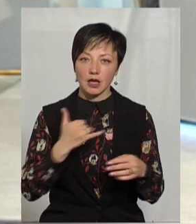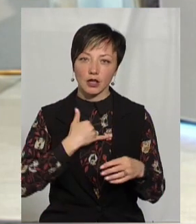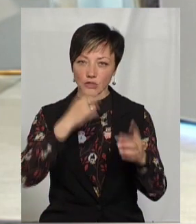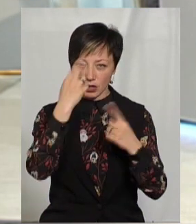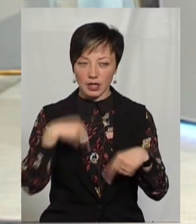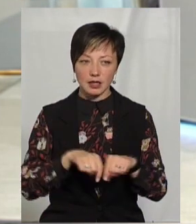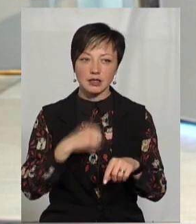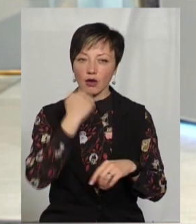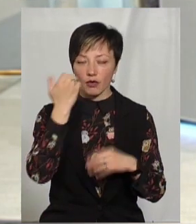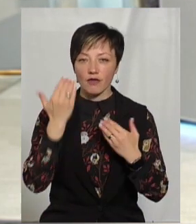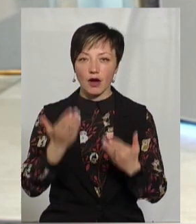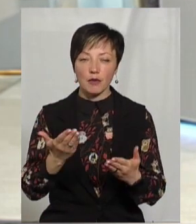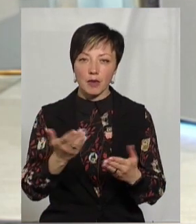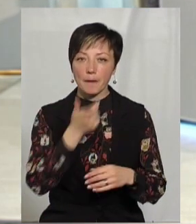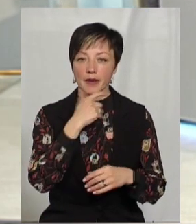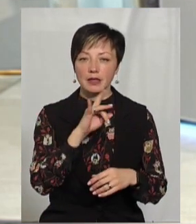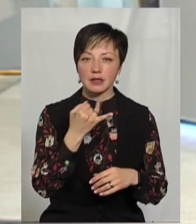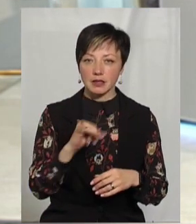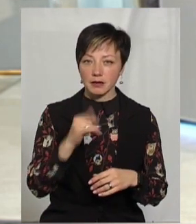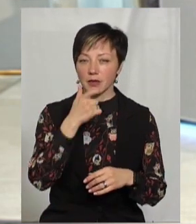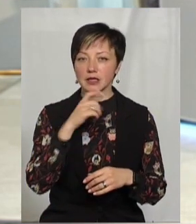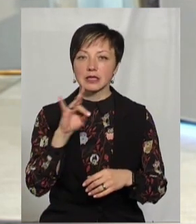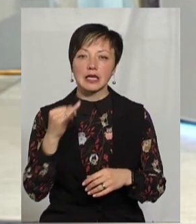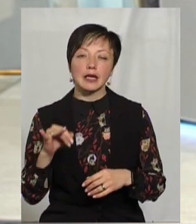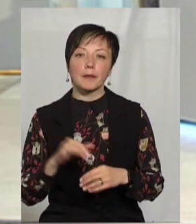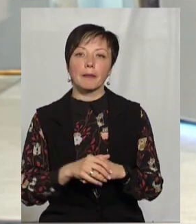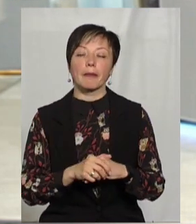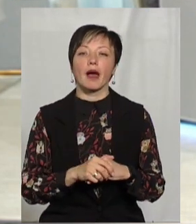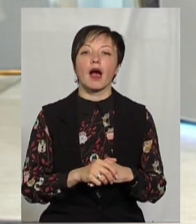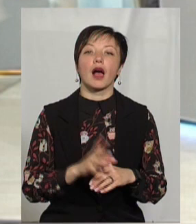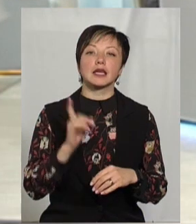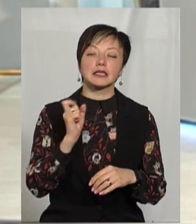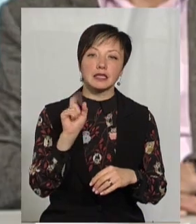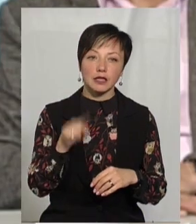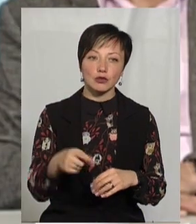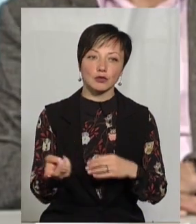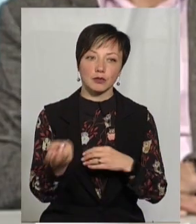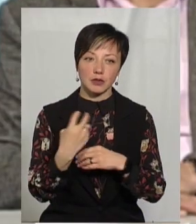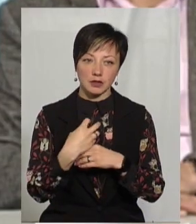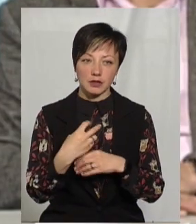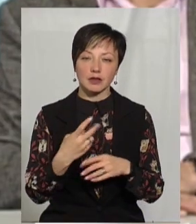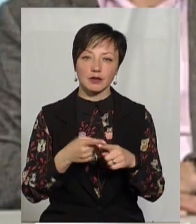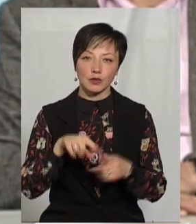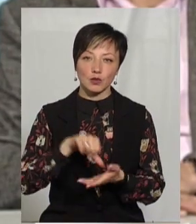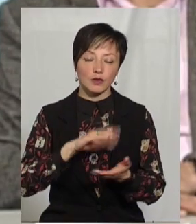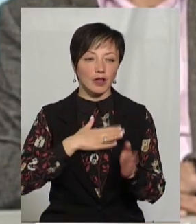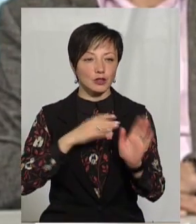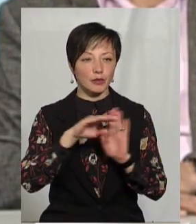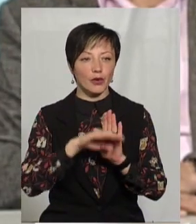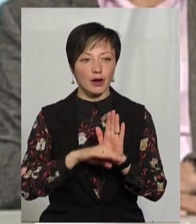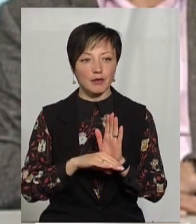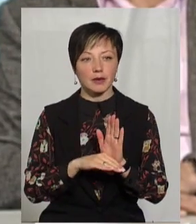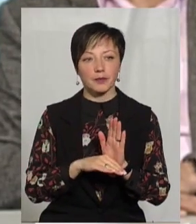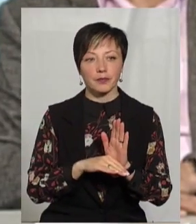нашої країни. Дякую вам, пане Андрію, і вам дякую, пане Сергію, за те, що брали участь у нашій